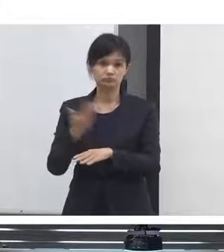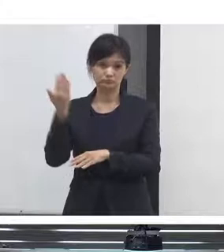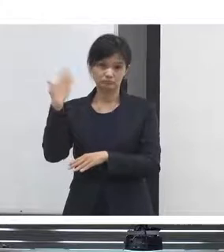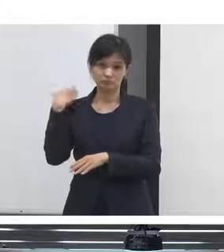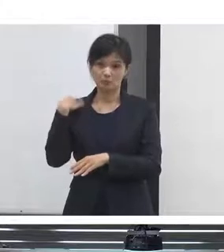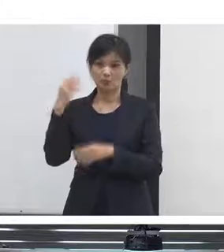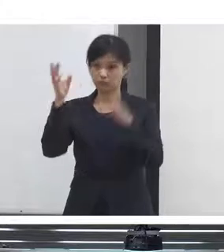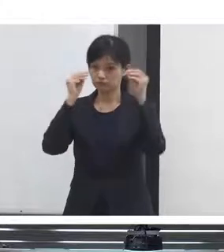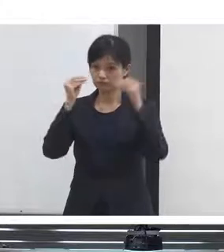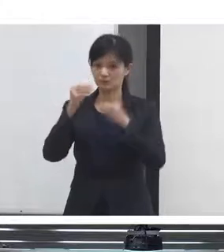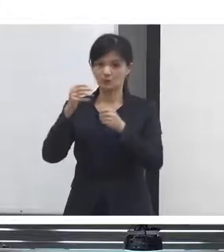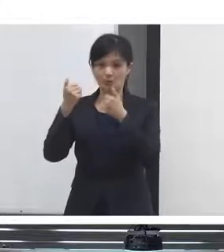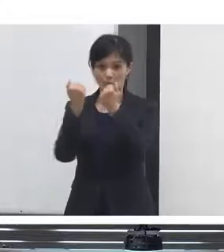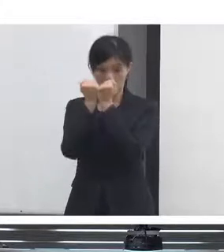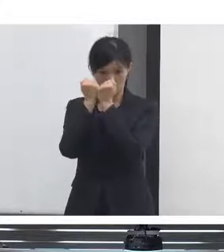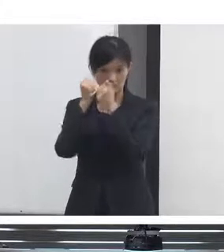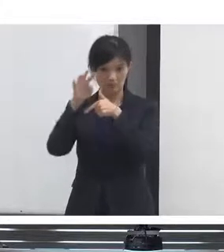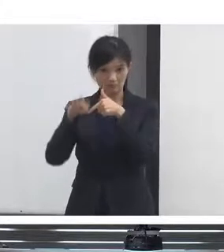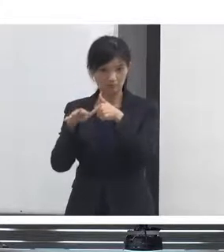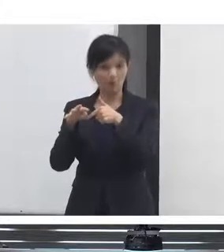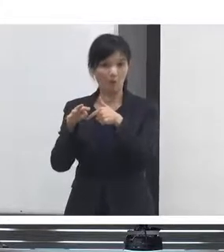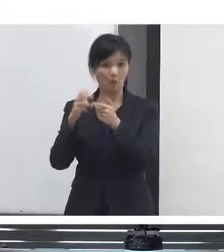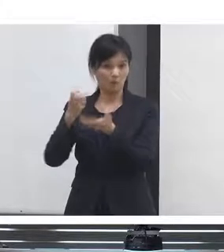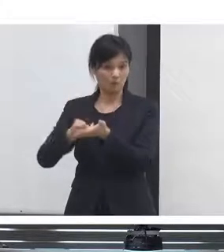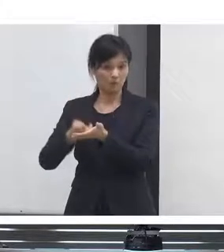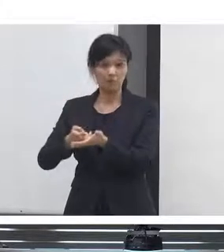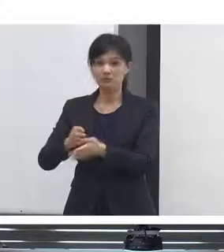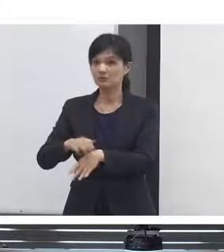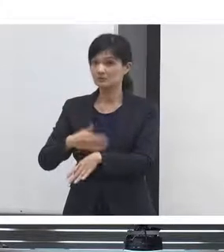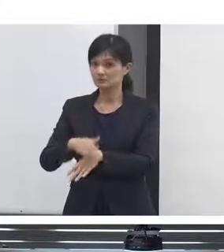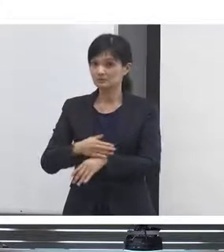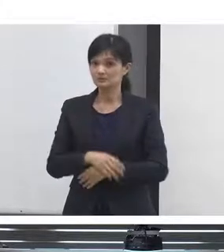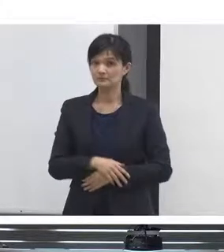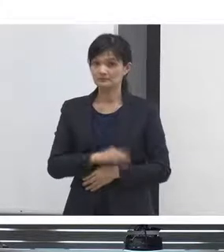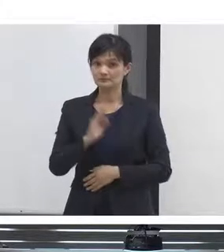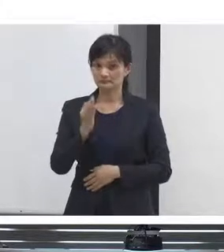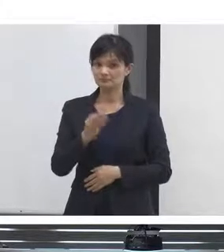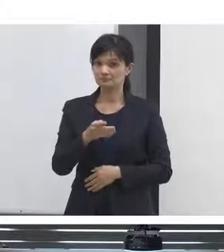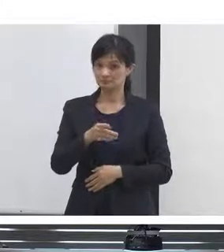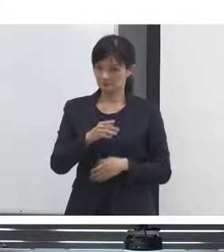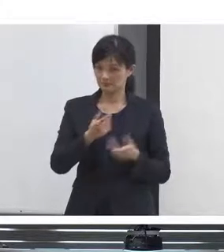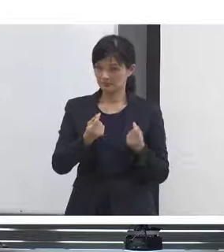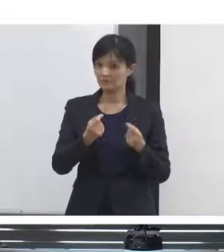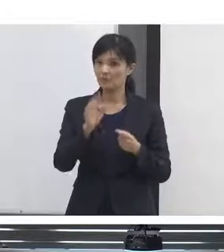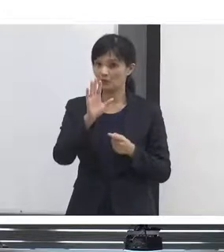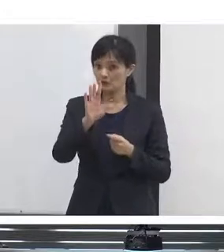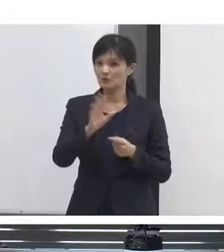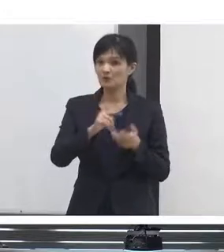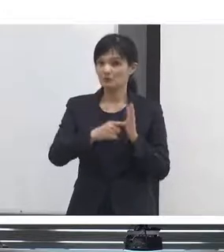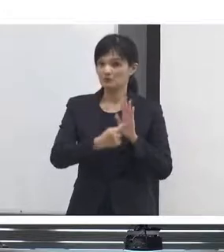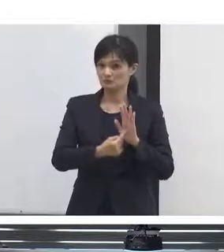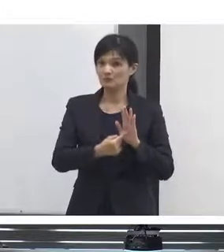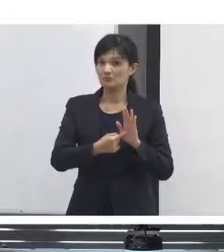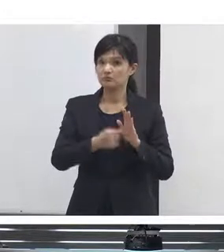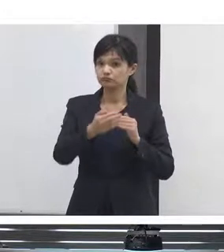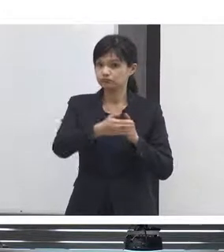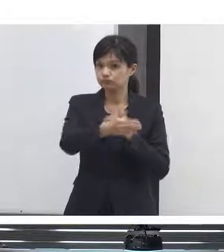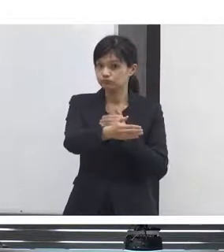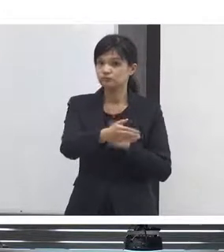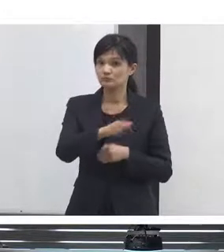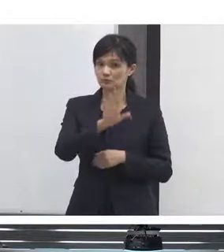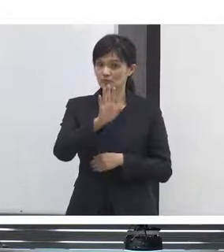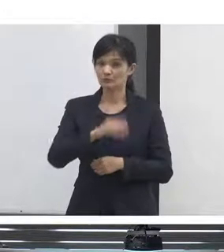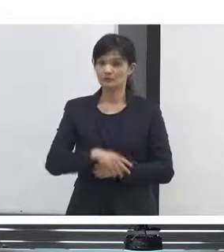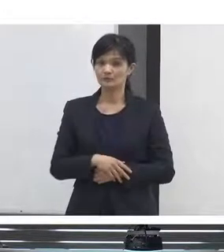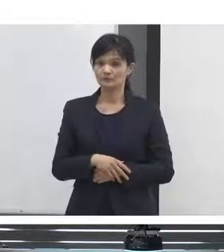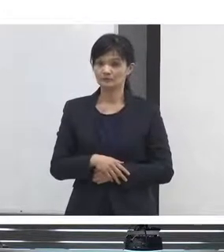么的严谨、哦、但是它还是具有这些正规化的知识表达或语义的表达，所以呢它还是可以透过机器去做推理跟处理、哦、这是